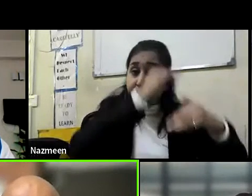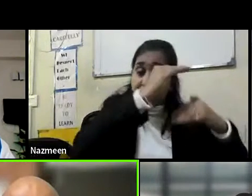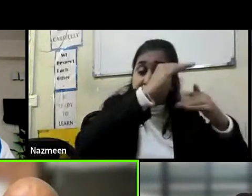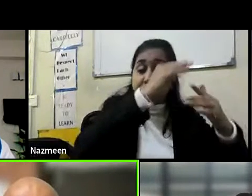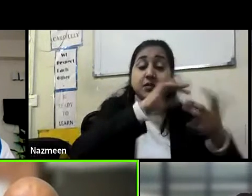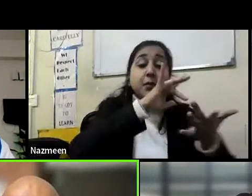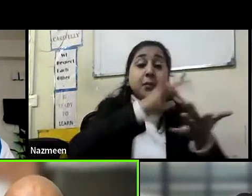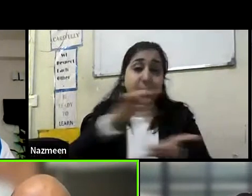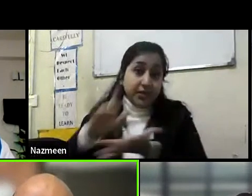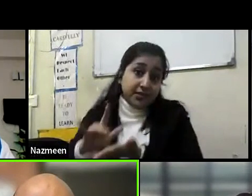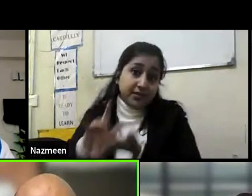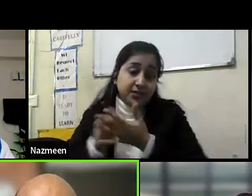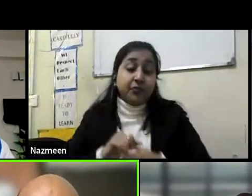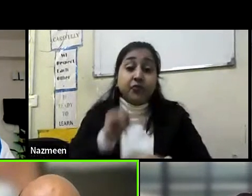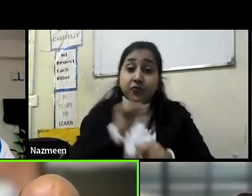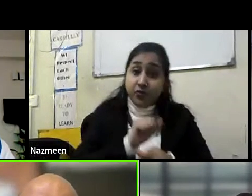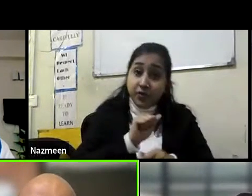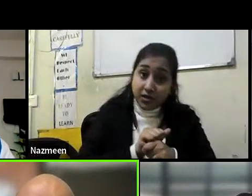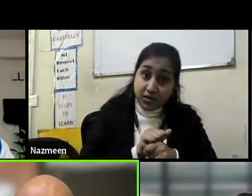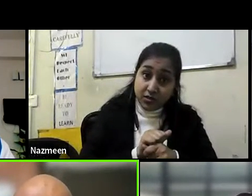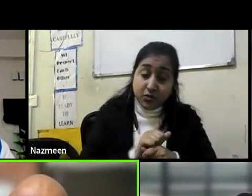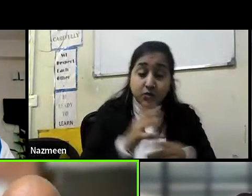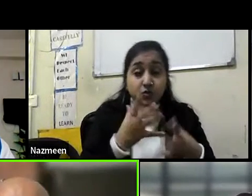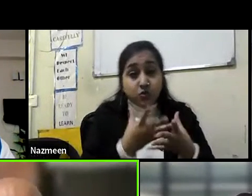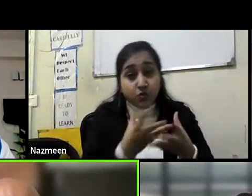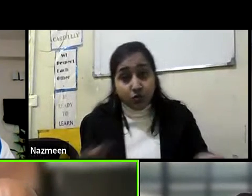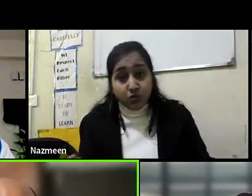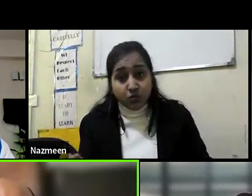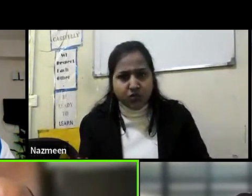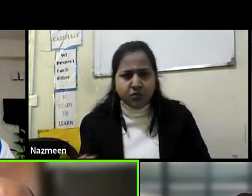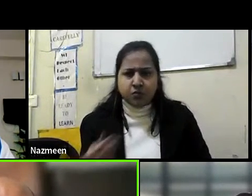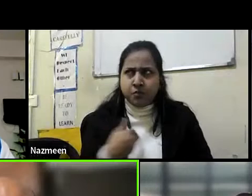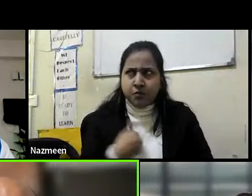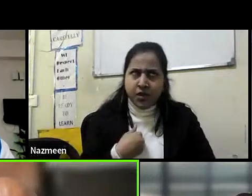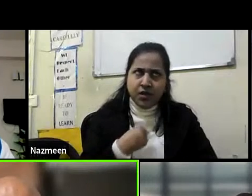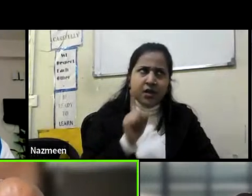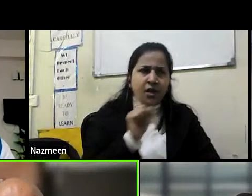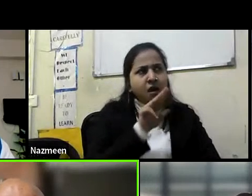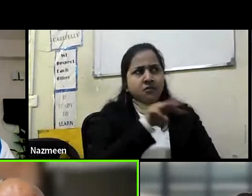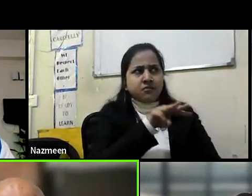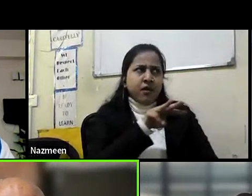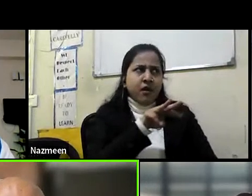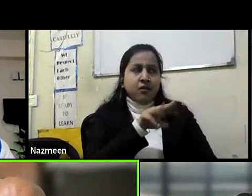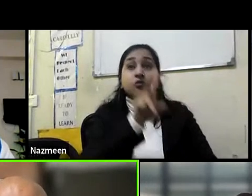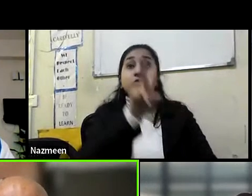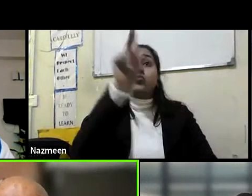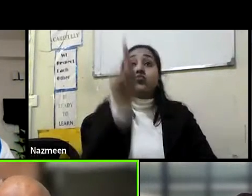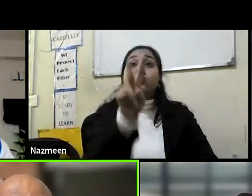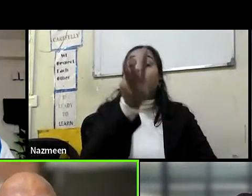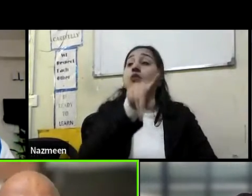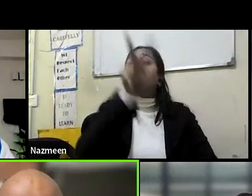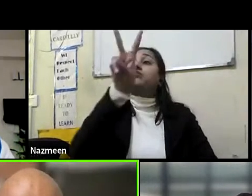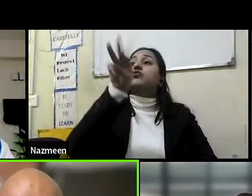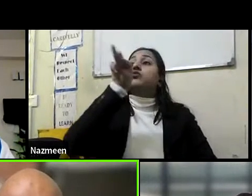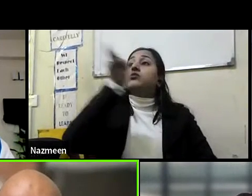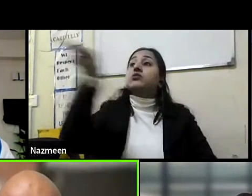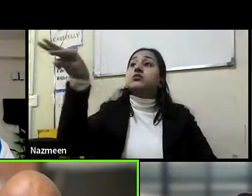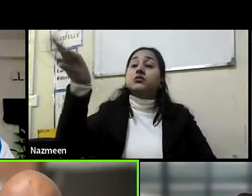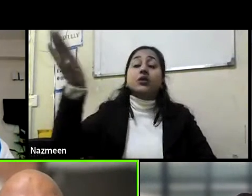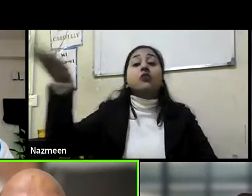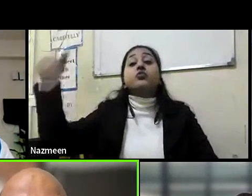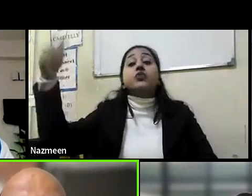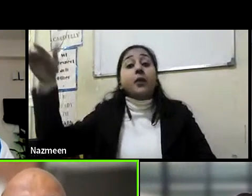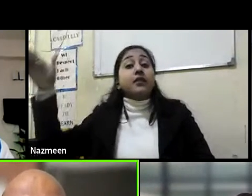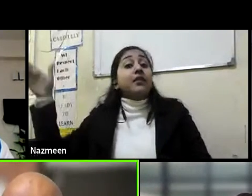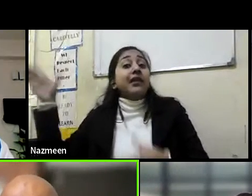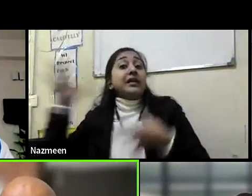solutions. मैं 1000 लोगों को मदद कर सकता हूँ, वो 2000 को कर सकता हूँ. Can we come together and make it 10,000?